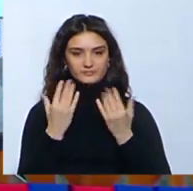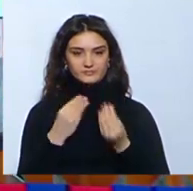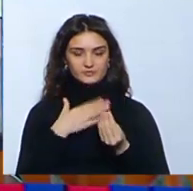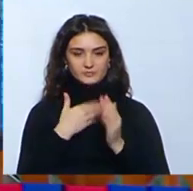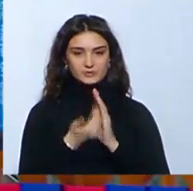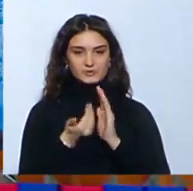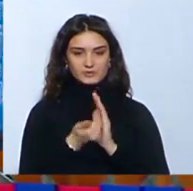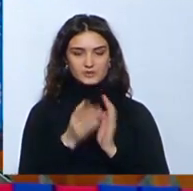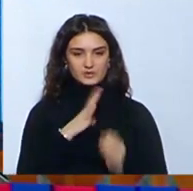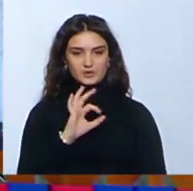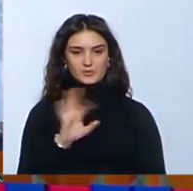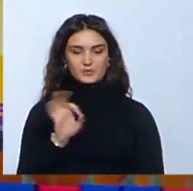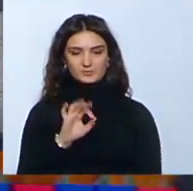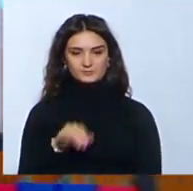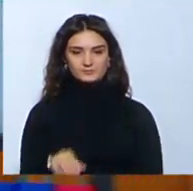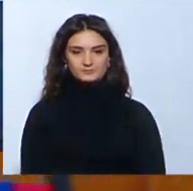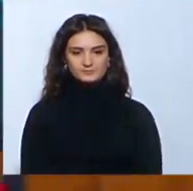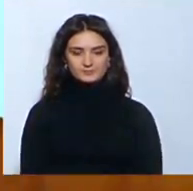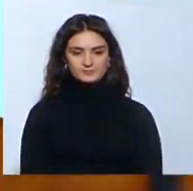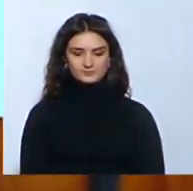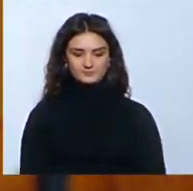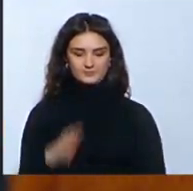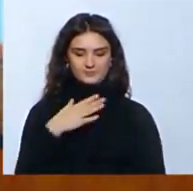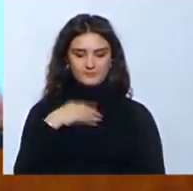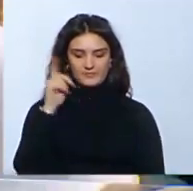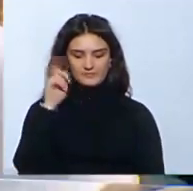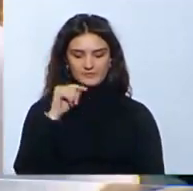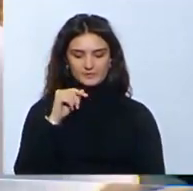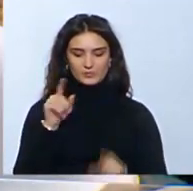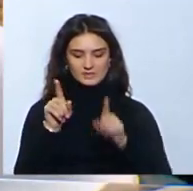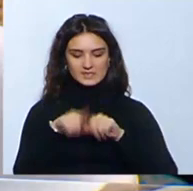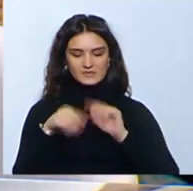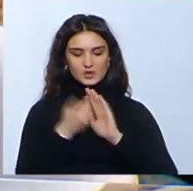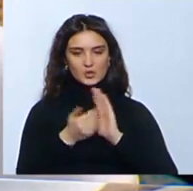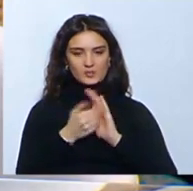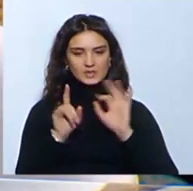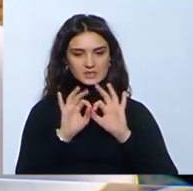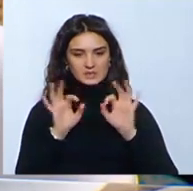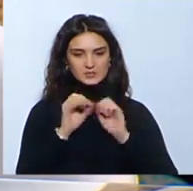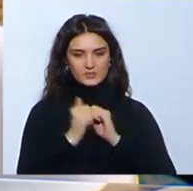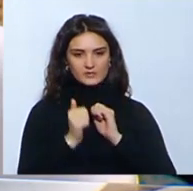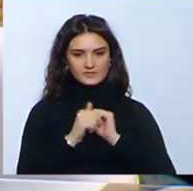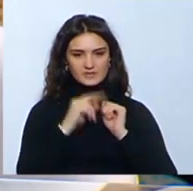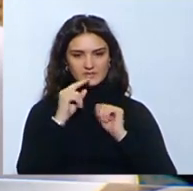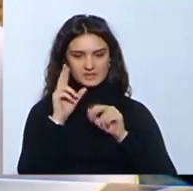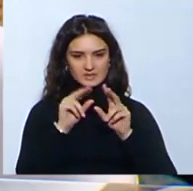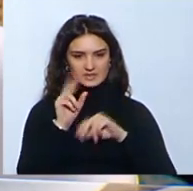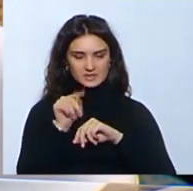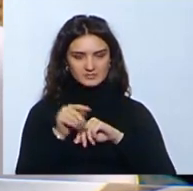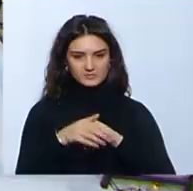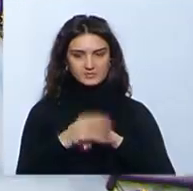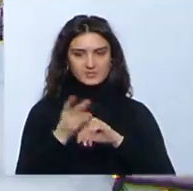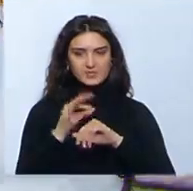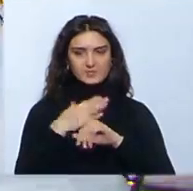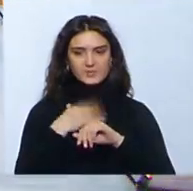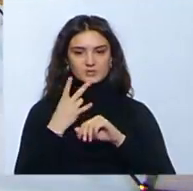ჩემი რეკომენდაციები. მე ვიცი, რომ ამ მსგავს რეკომენდაციებს თქვენ ყოველთვის ითვალისწინებთ,